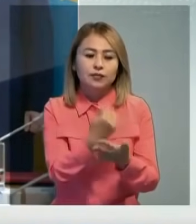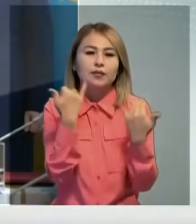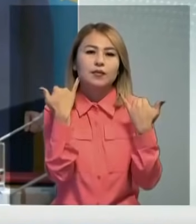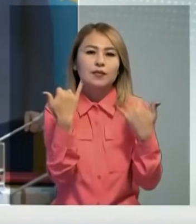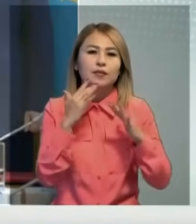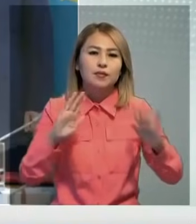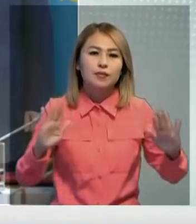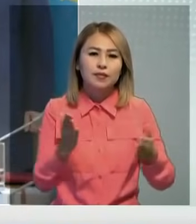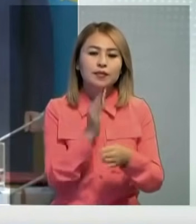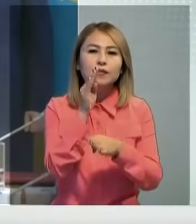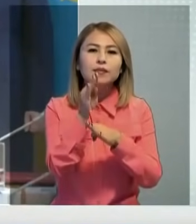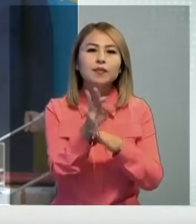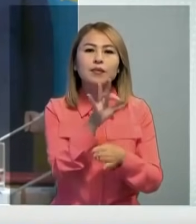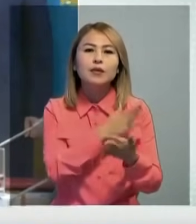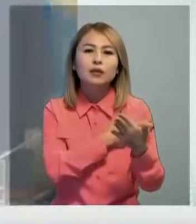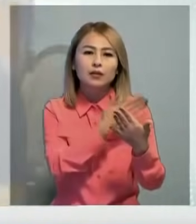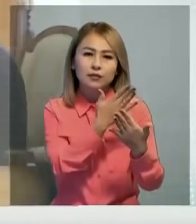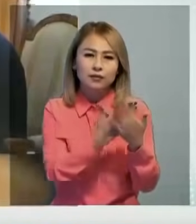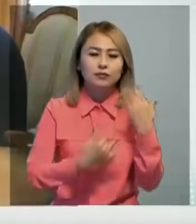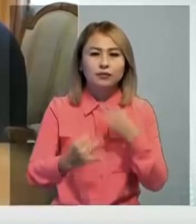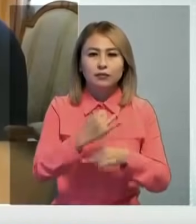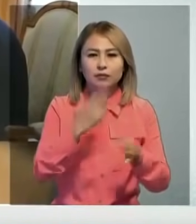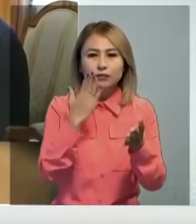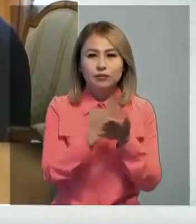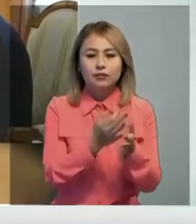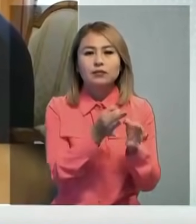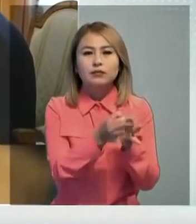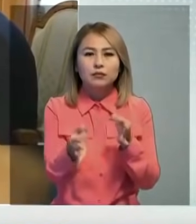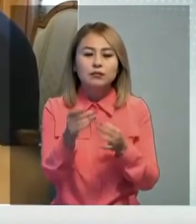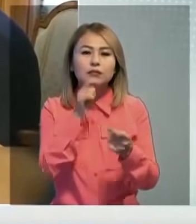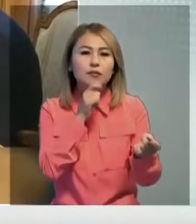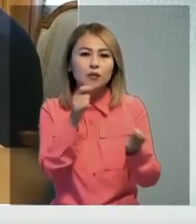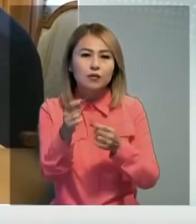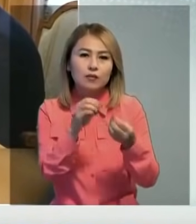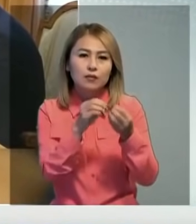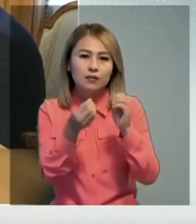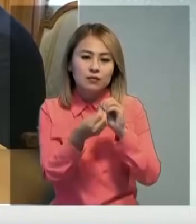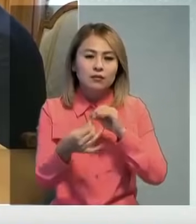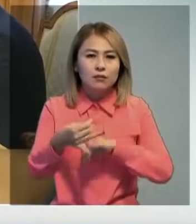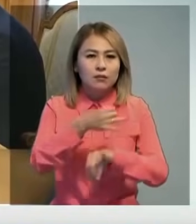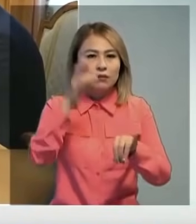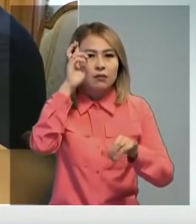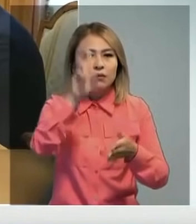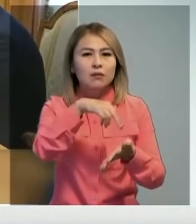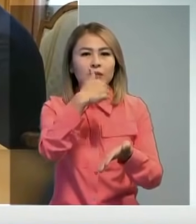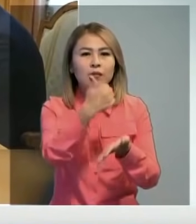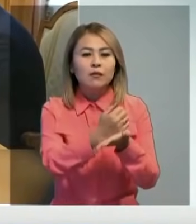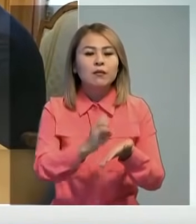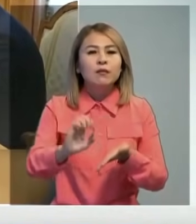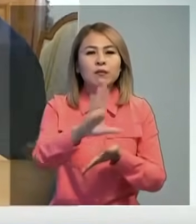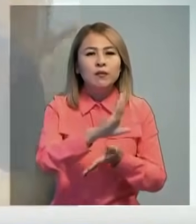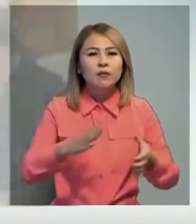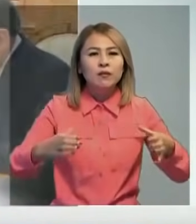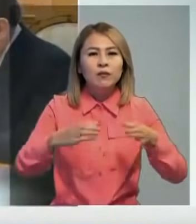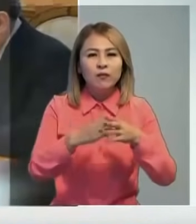аясындағы өзара іс-қимылдардың қазіргі жағдайы мен перспективалары талқыланып, аймақтық қауіпсіздік мәселелері қарастырылды. Мемлекет